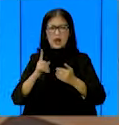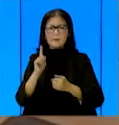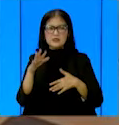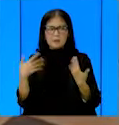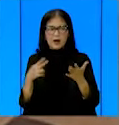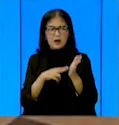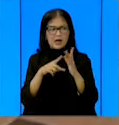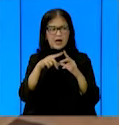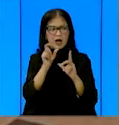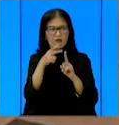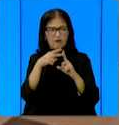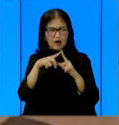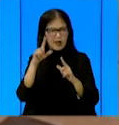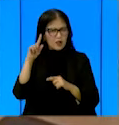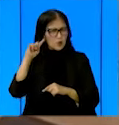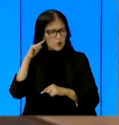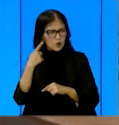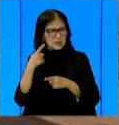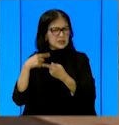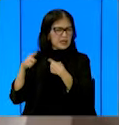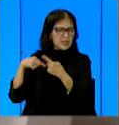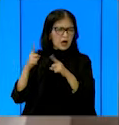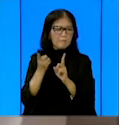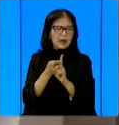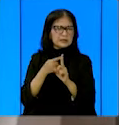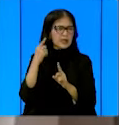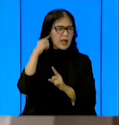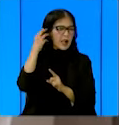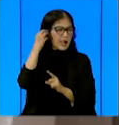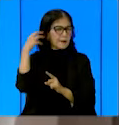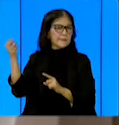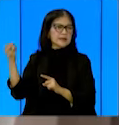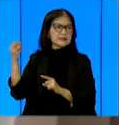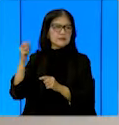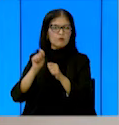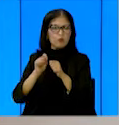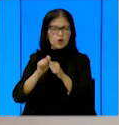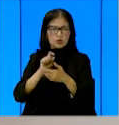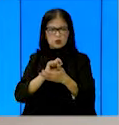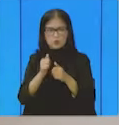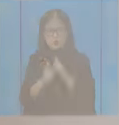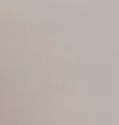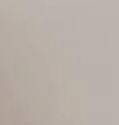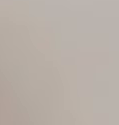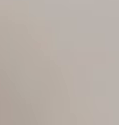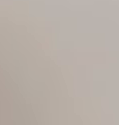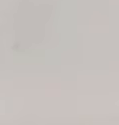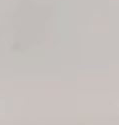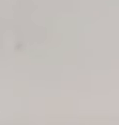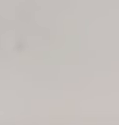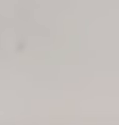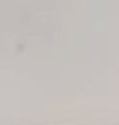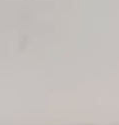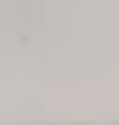merupakan tunarungu bercerita, ia dipaksa melepas alat bantu dengar saat mengerjakan ujian tulis berbasis komputer atau